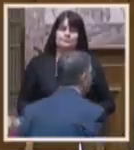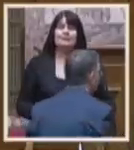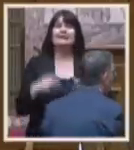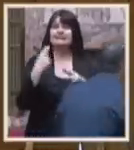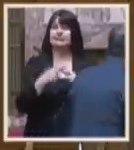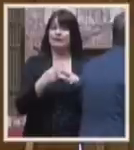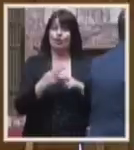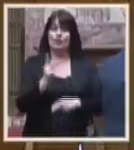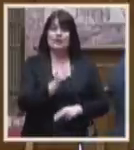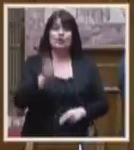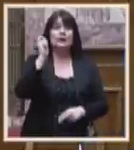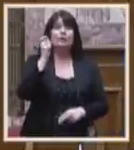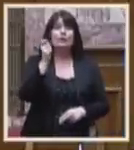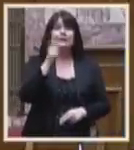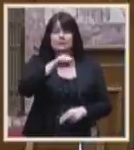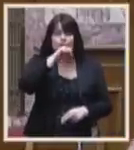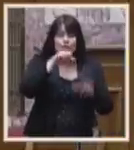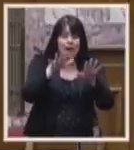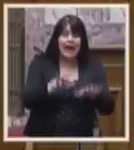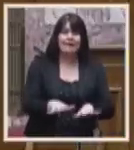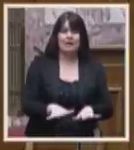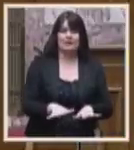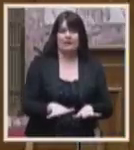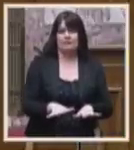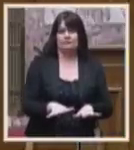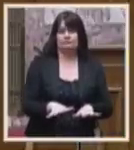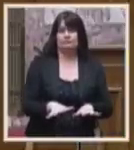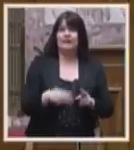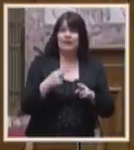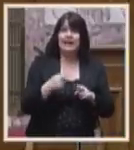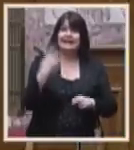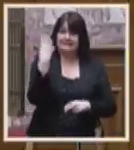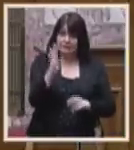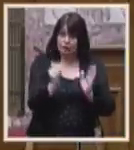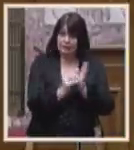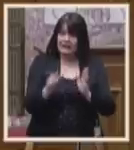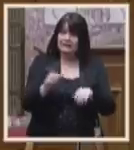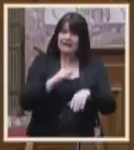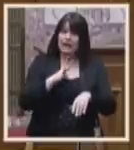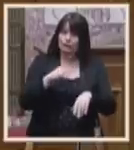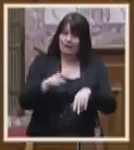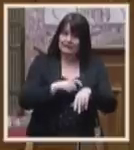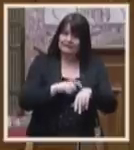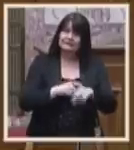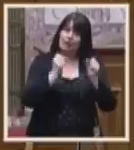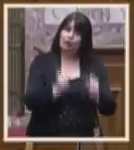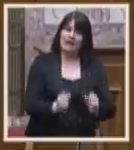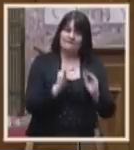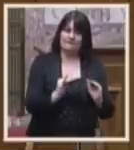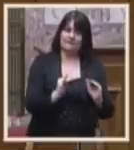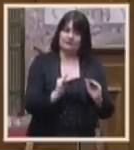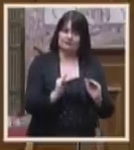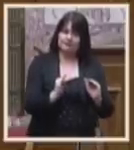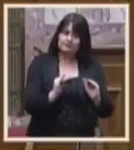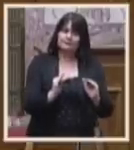πολιτικής, η ανεργία. Παρεμβαίνουμε δυναμικά ώστε 400.000 άτομα να διατηρήσουν θέση εργασίας